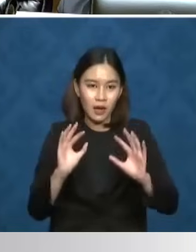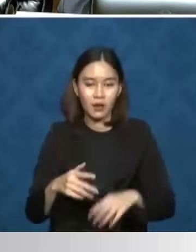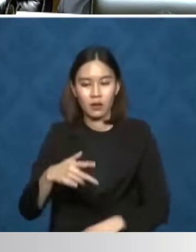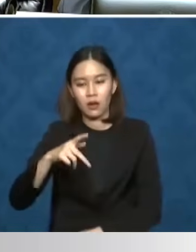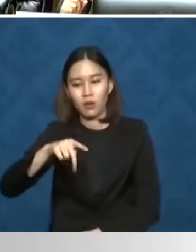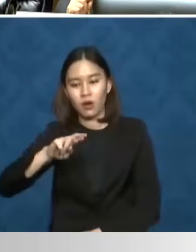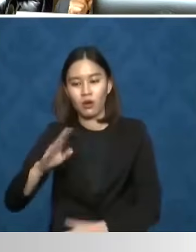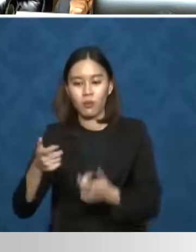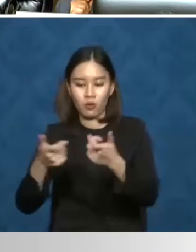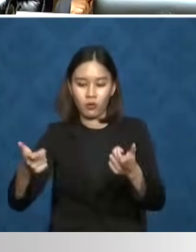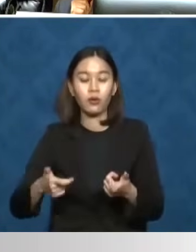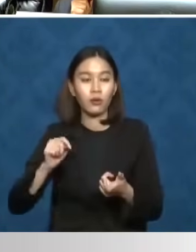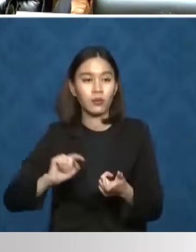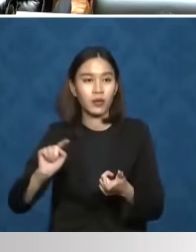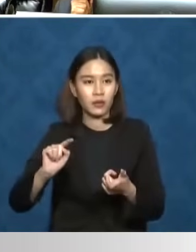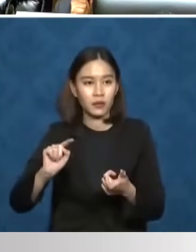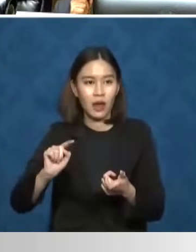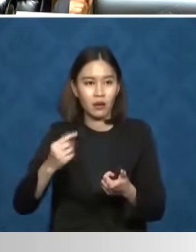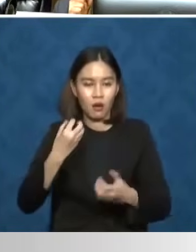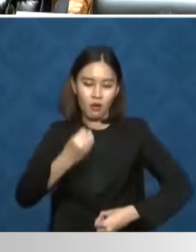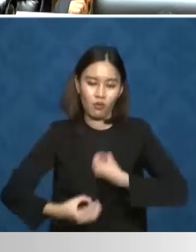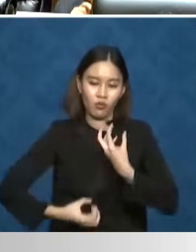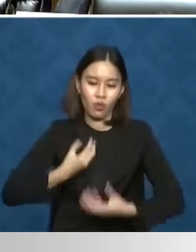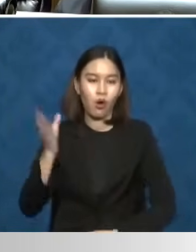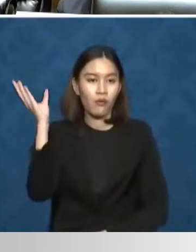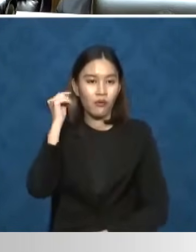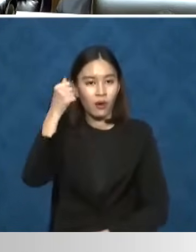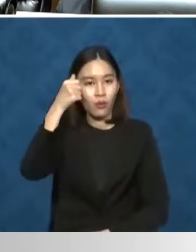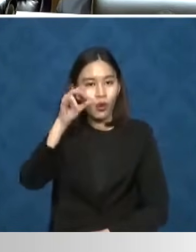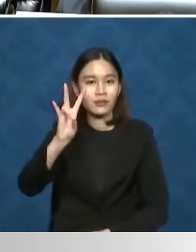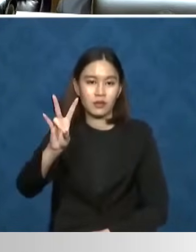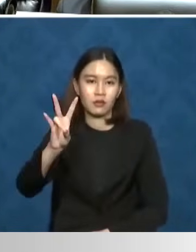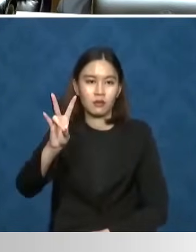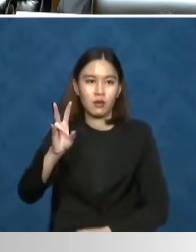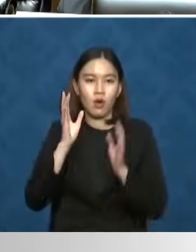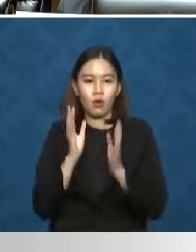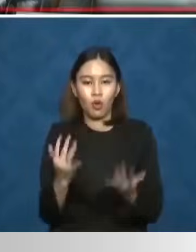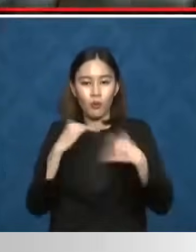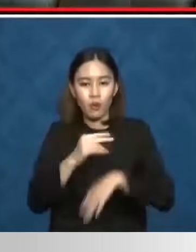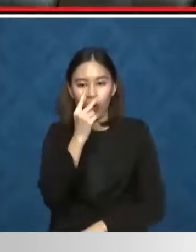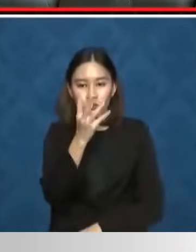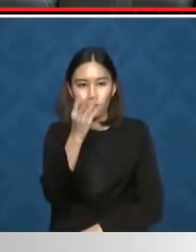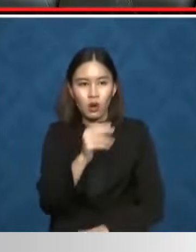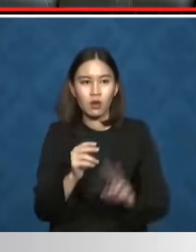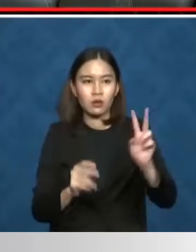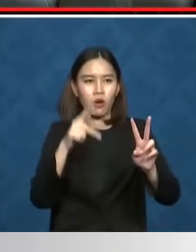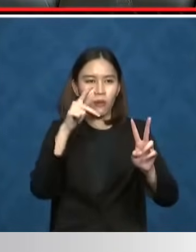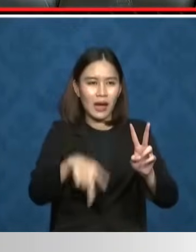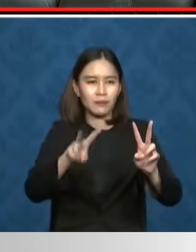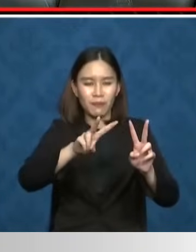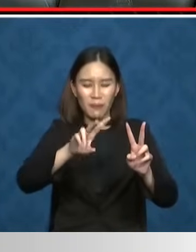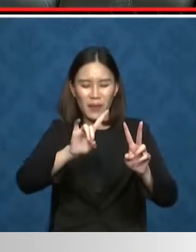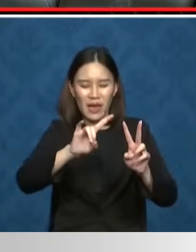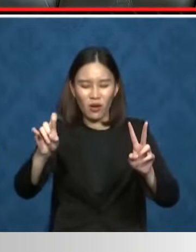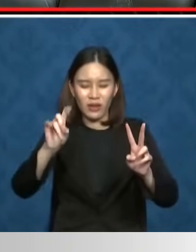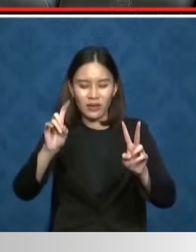พรบ.งบประมาณฉบับนี้นะครับเปิดรับฟังความคิดเห็นเพียง7วันนะครับมีคนเข้าไปดู 2,892 ครั้งแสดง